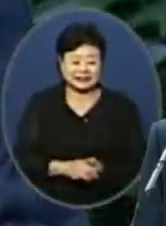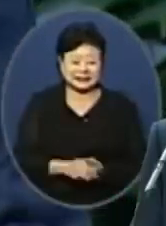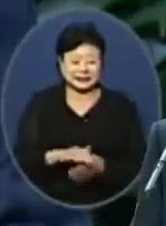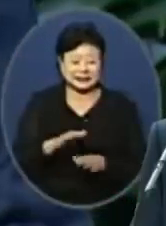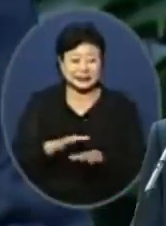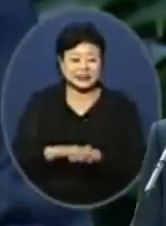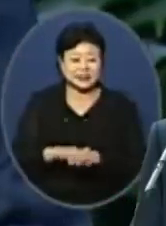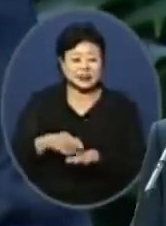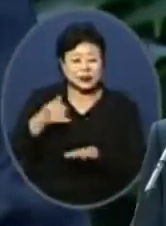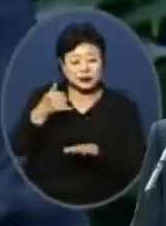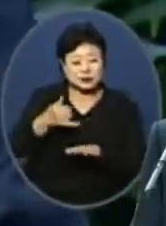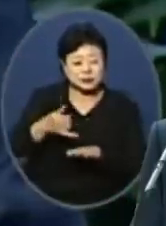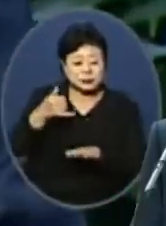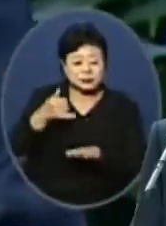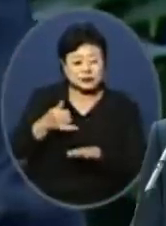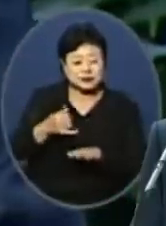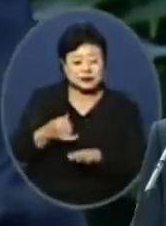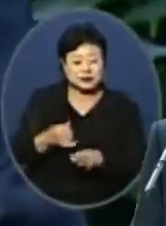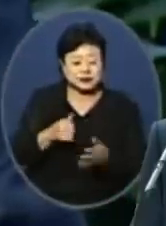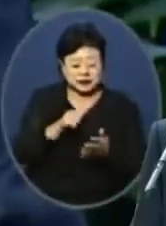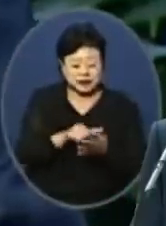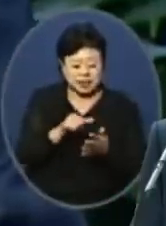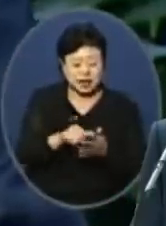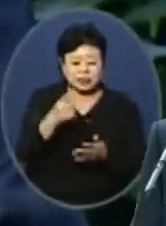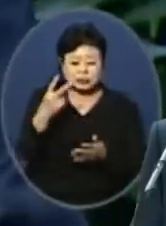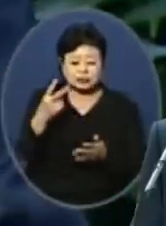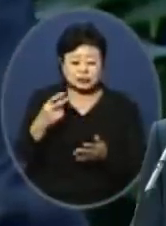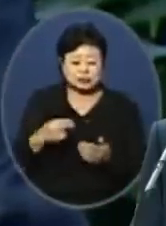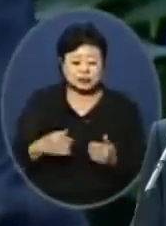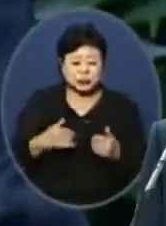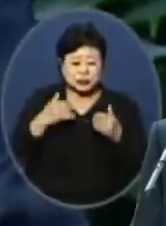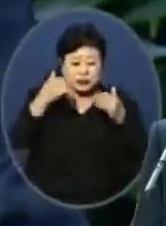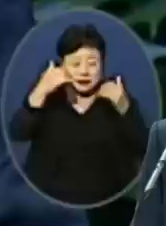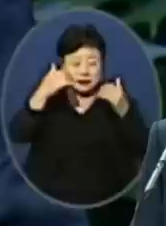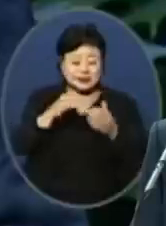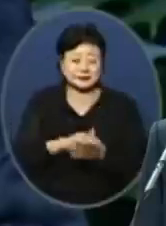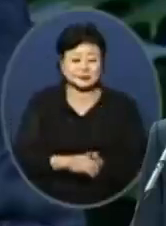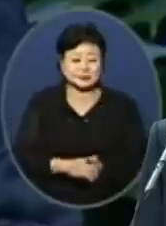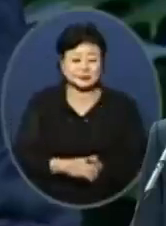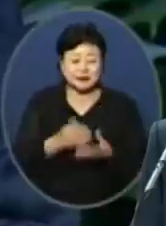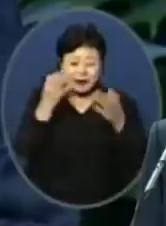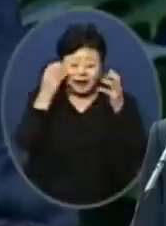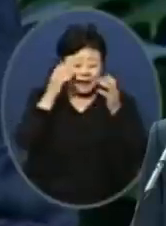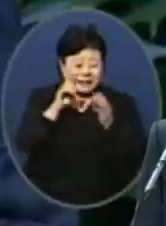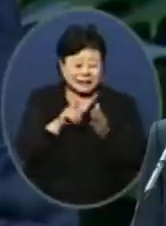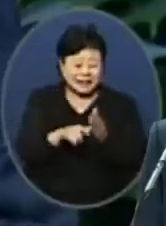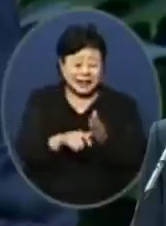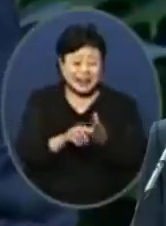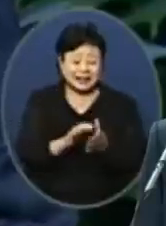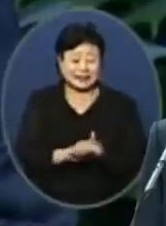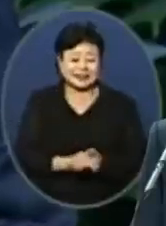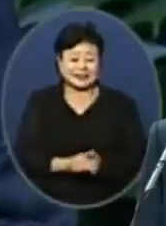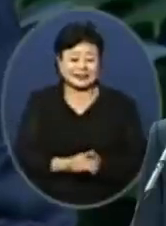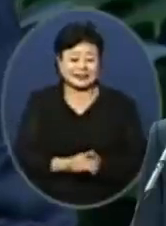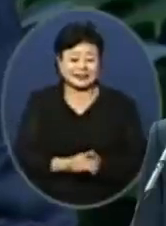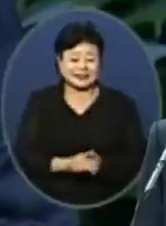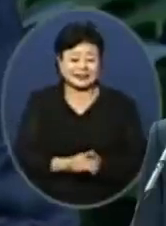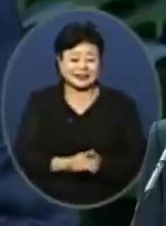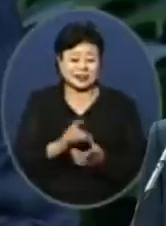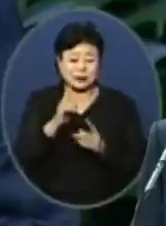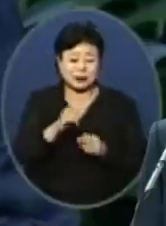농군이 두 아들을 길렀습니다. 어릴 때는 부모 말도 순종